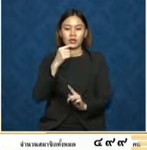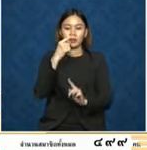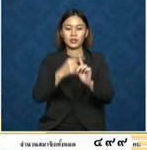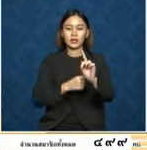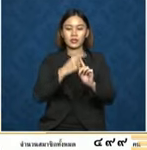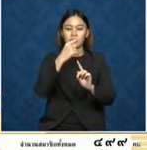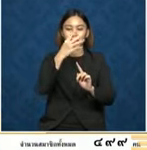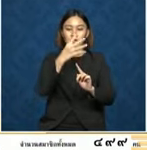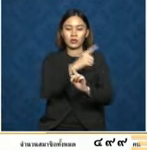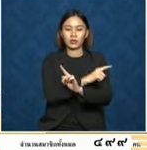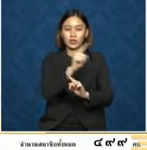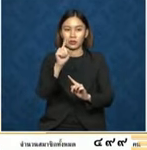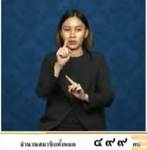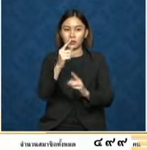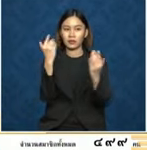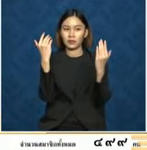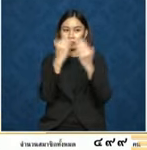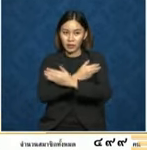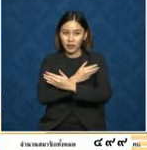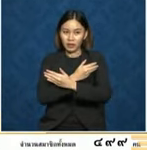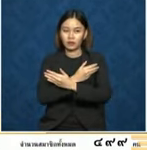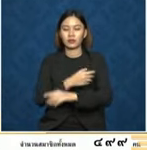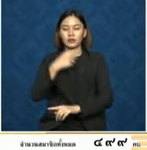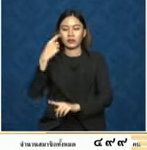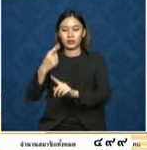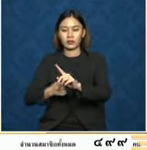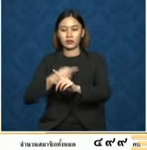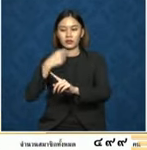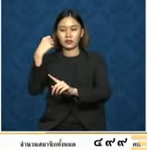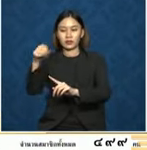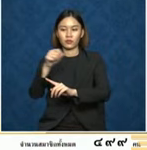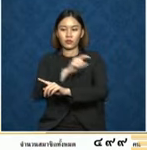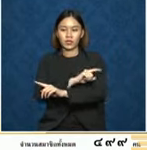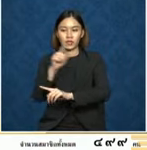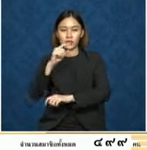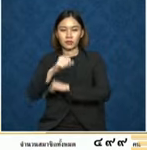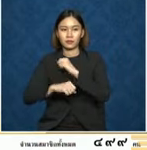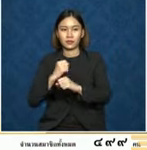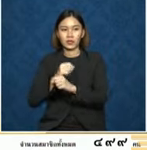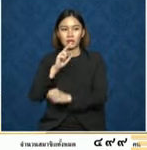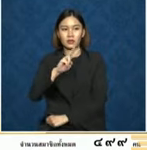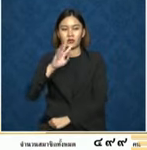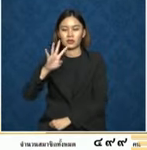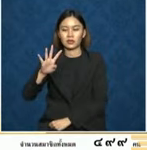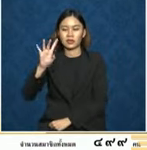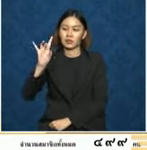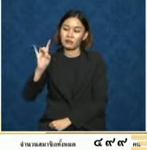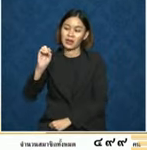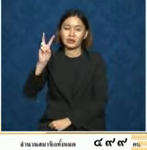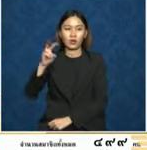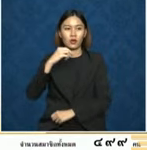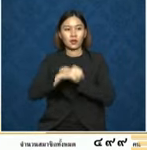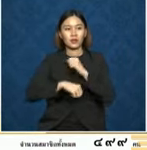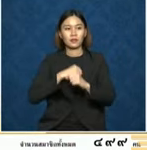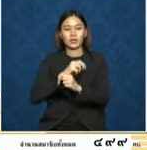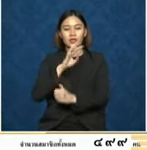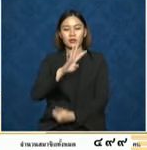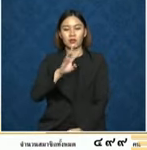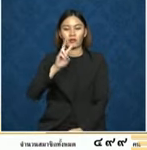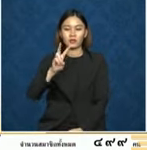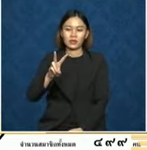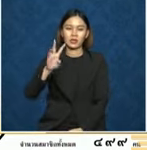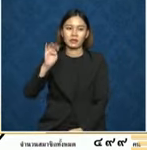ษาเปลี่ยนปรับเป็น1ตุลาปี2482พ.ศ.2484ปรับเป็น